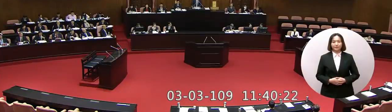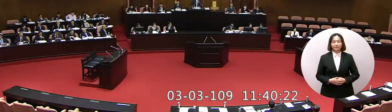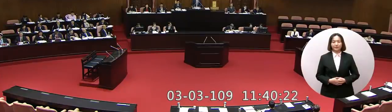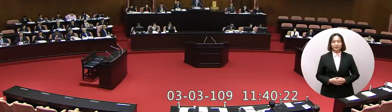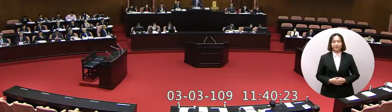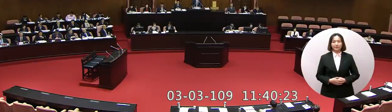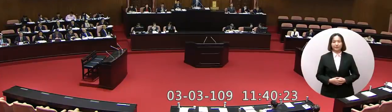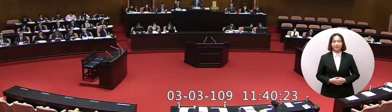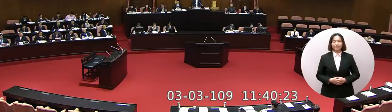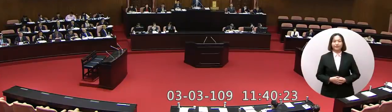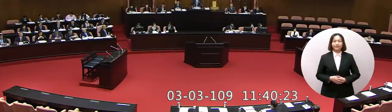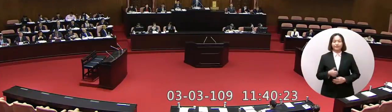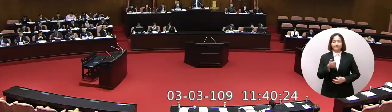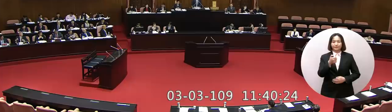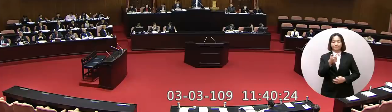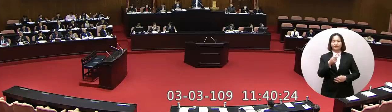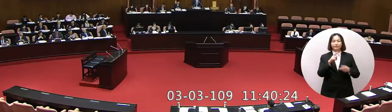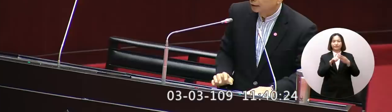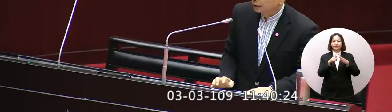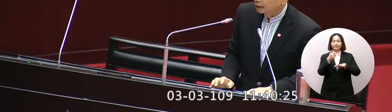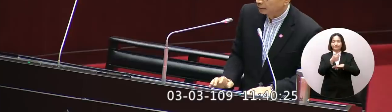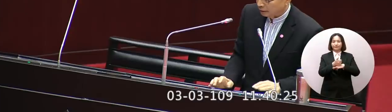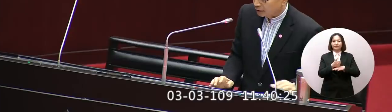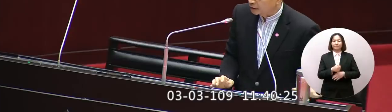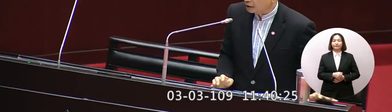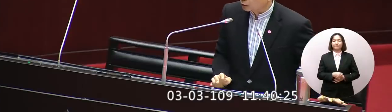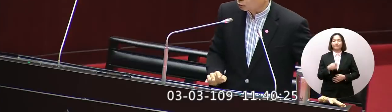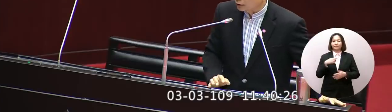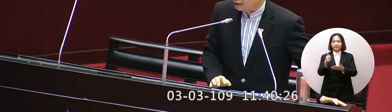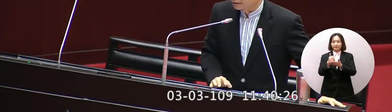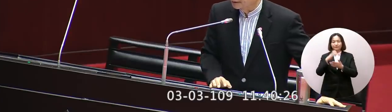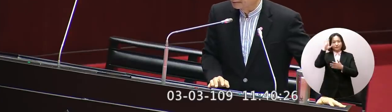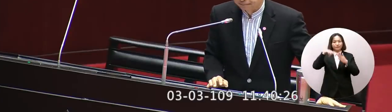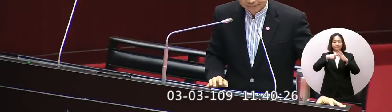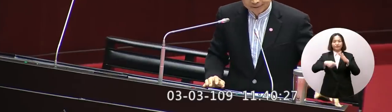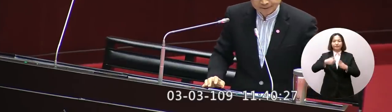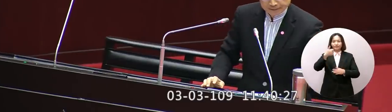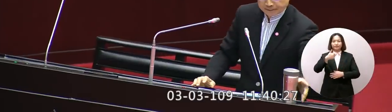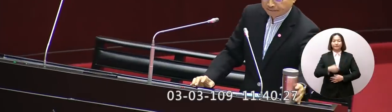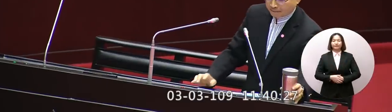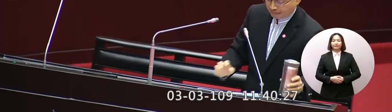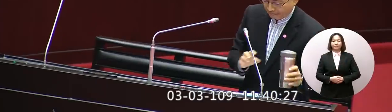席請下蘇院長